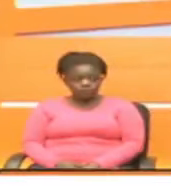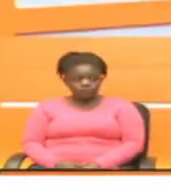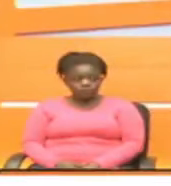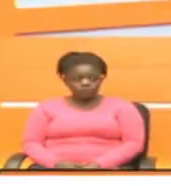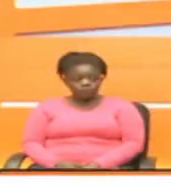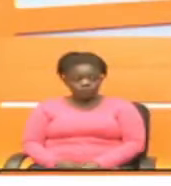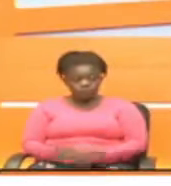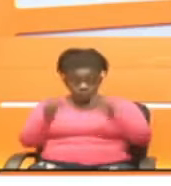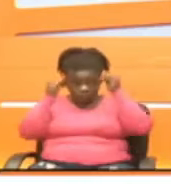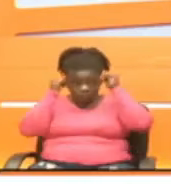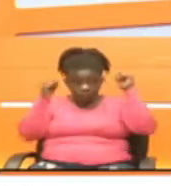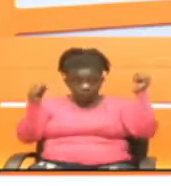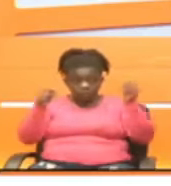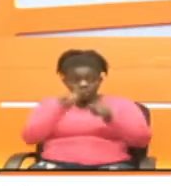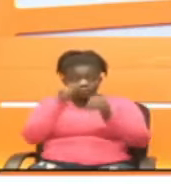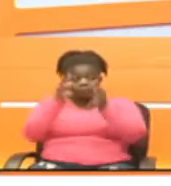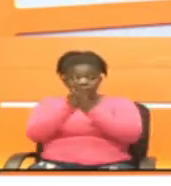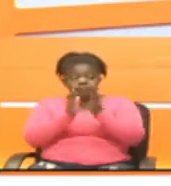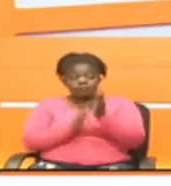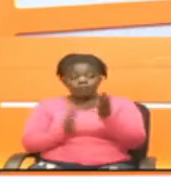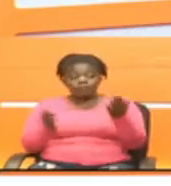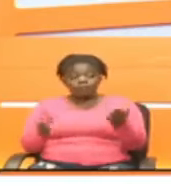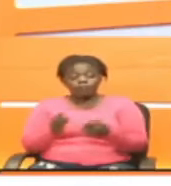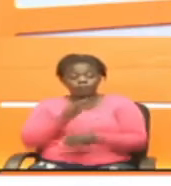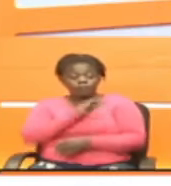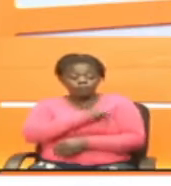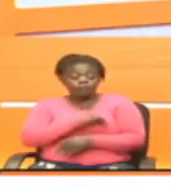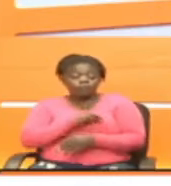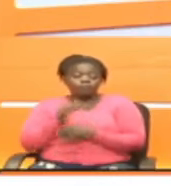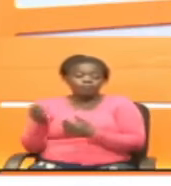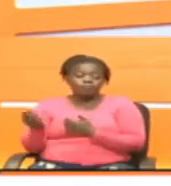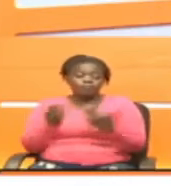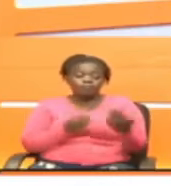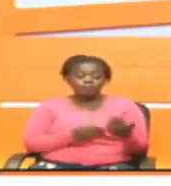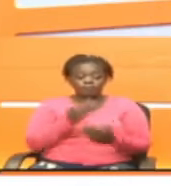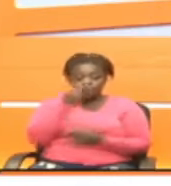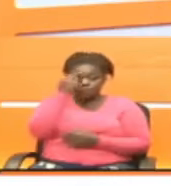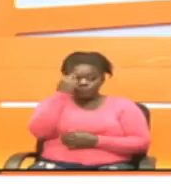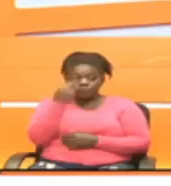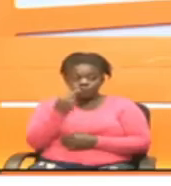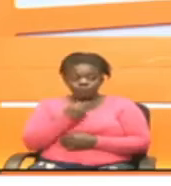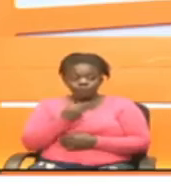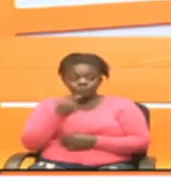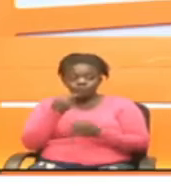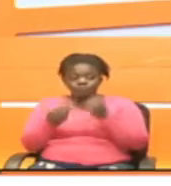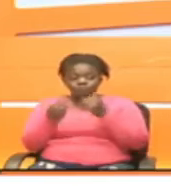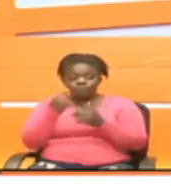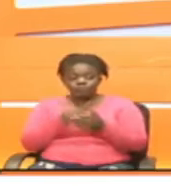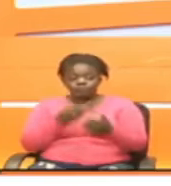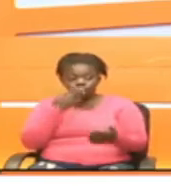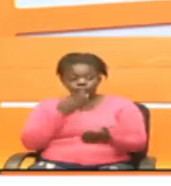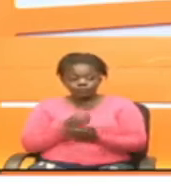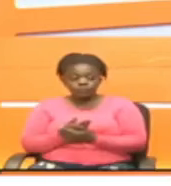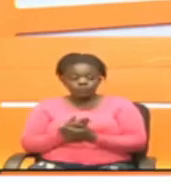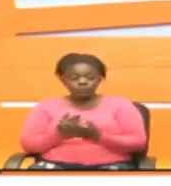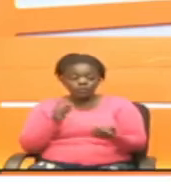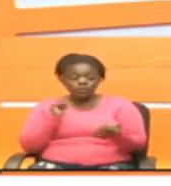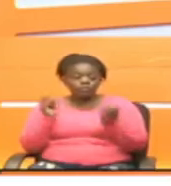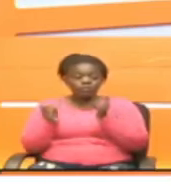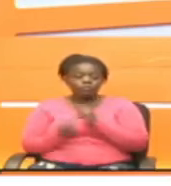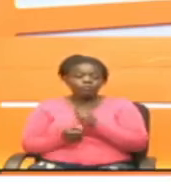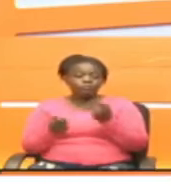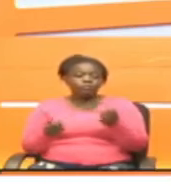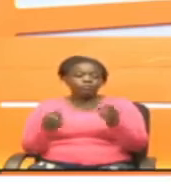Ate Pulezidenti Museveni atendereza bamisani abaleeta kuno eddiini kyagambye nti kyakola kinene nnyo